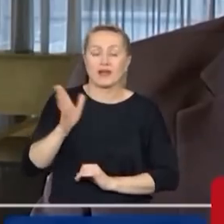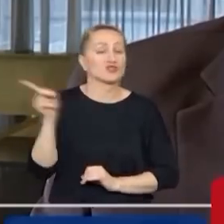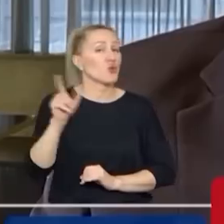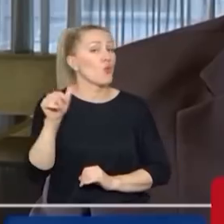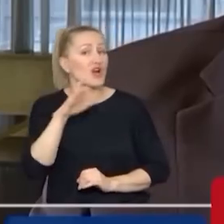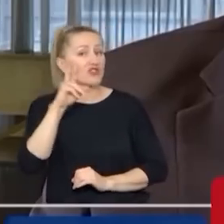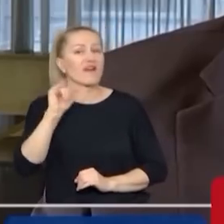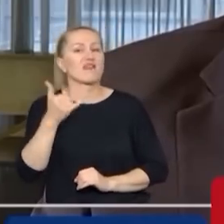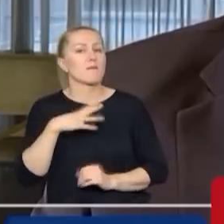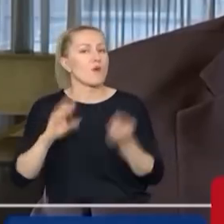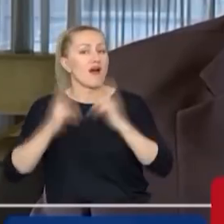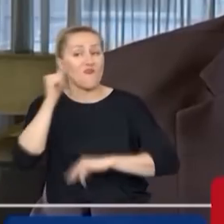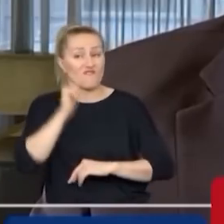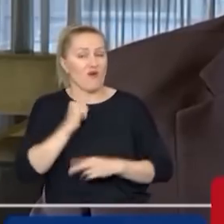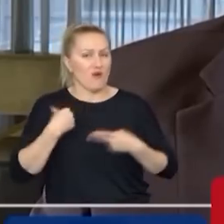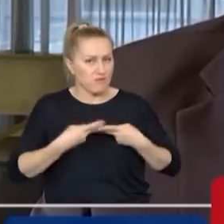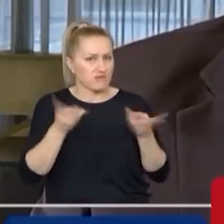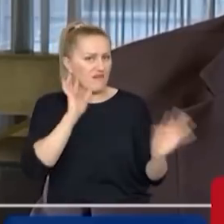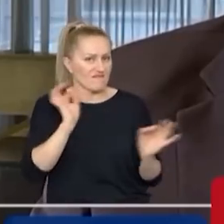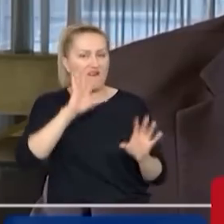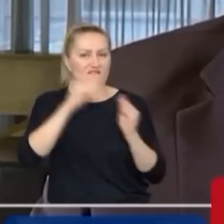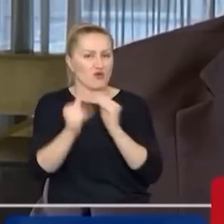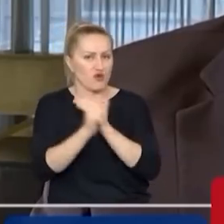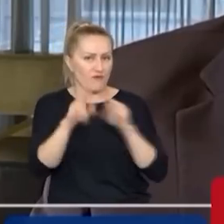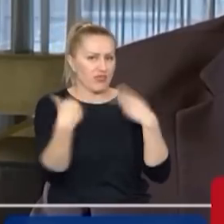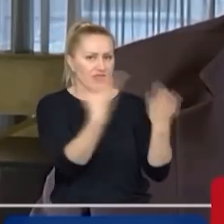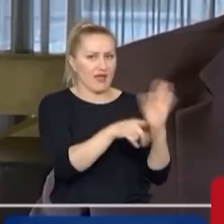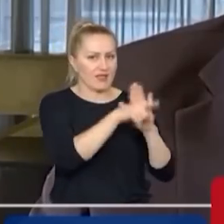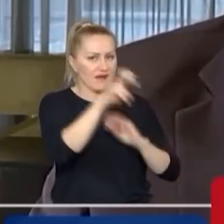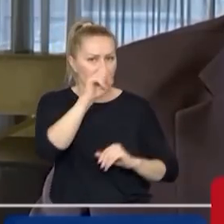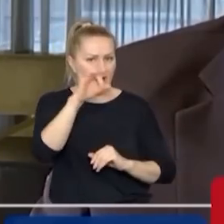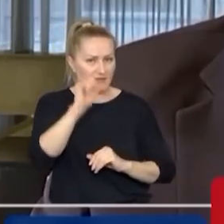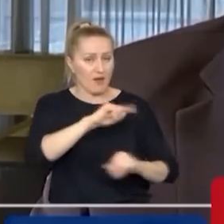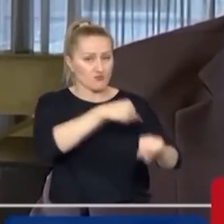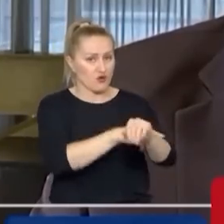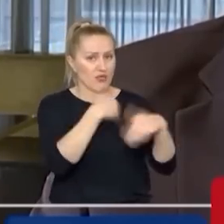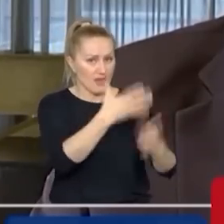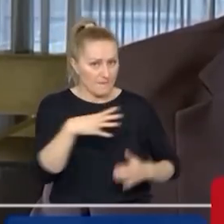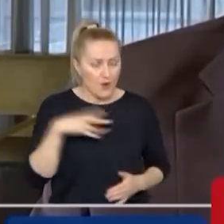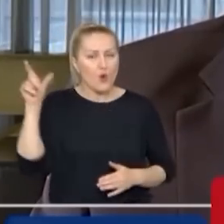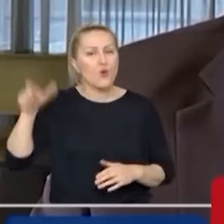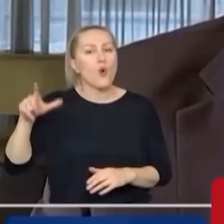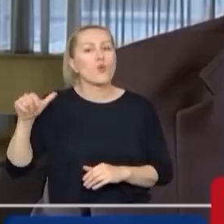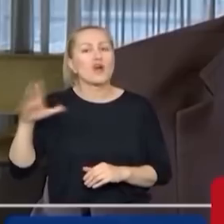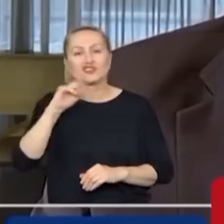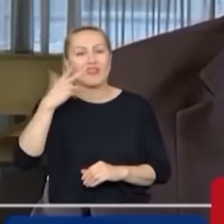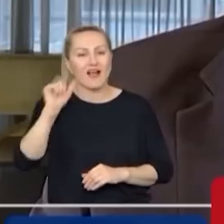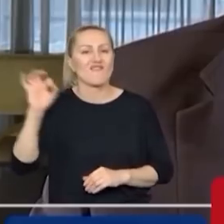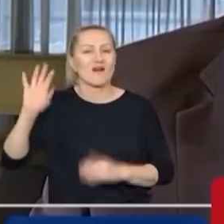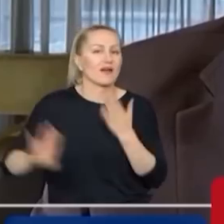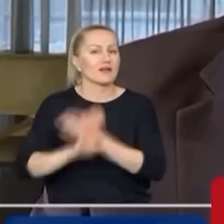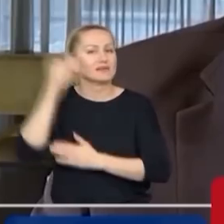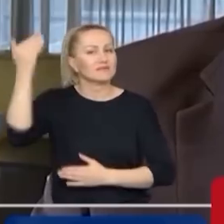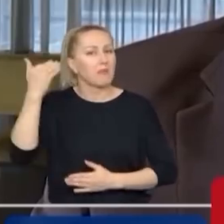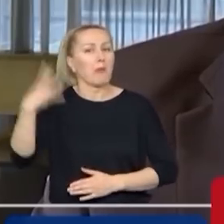Wczoraj przy naszym komunikacie, że te materiały zostały dostarczone do Hagi, do prokuratora, Łukaszenka w swoim stand-upie powiedział,